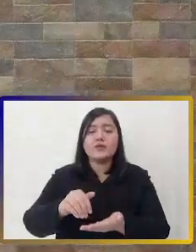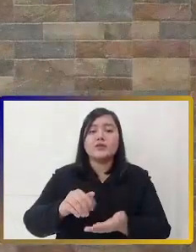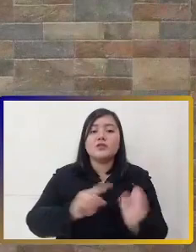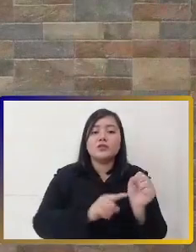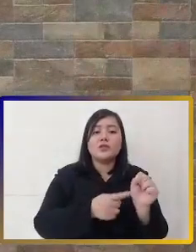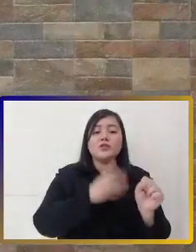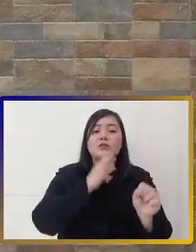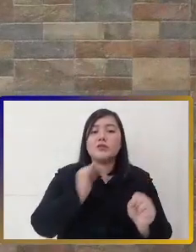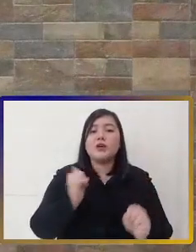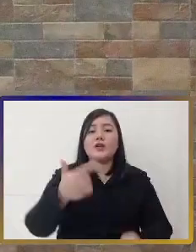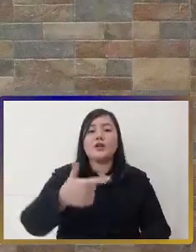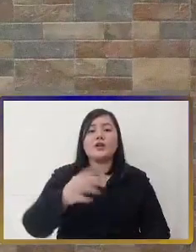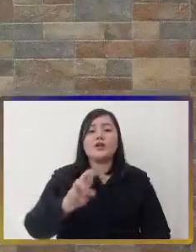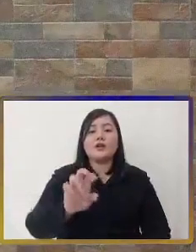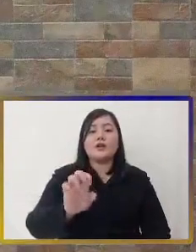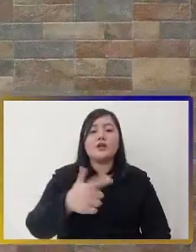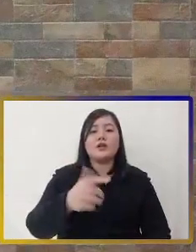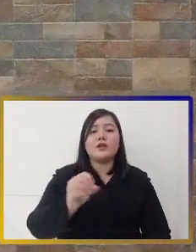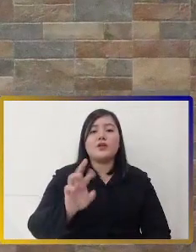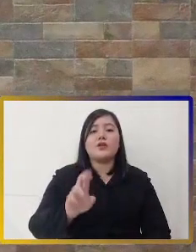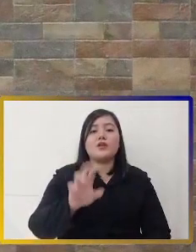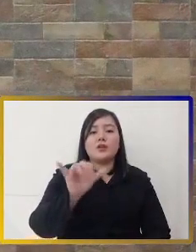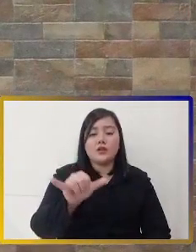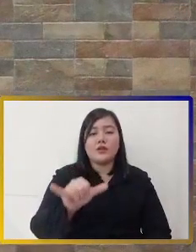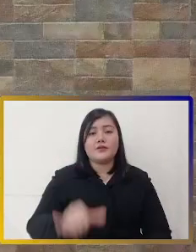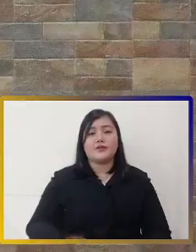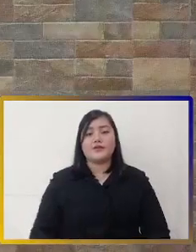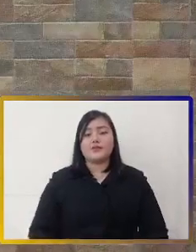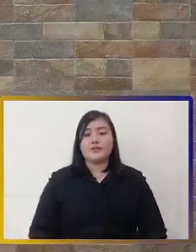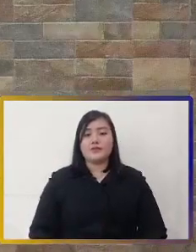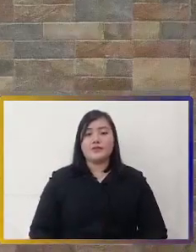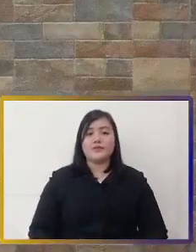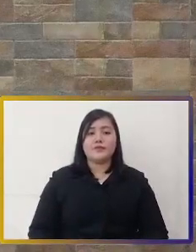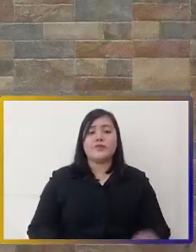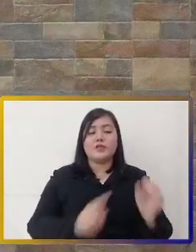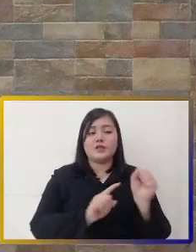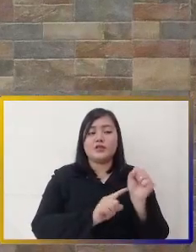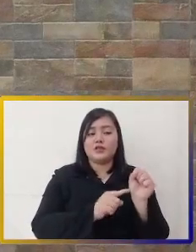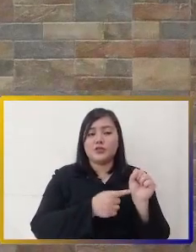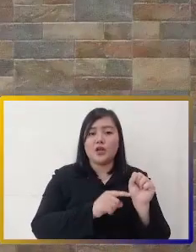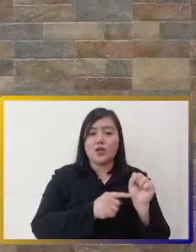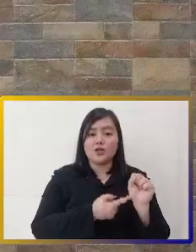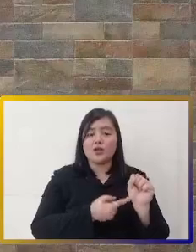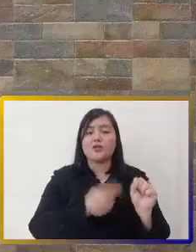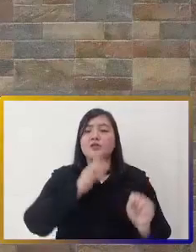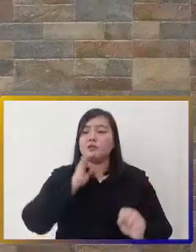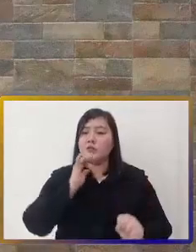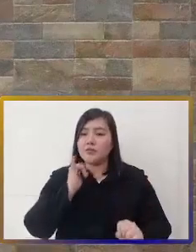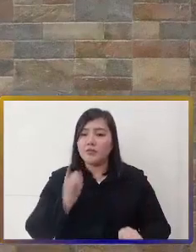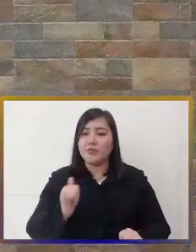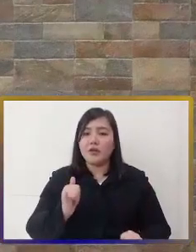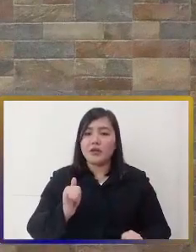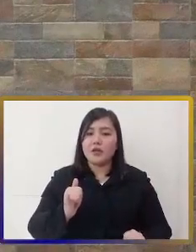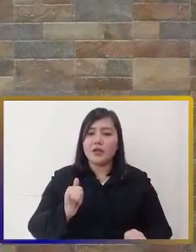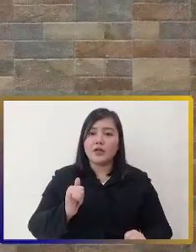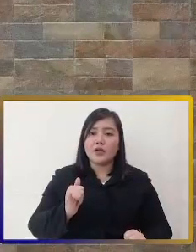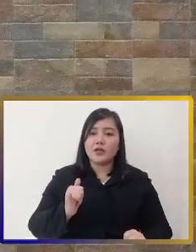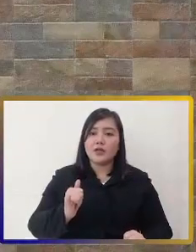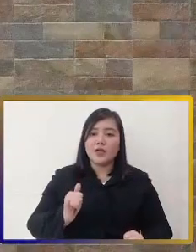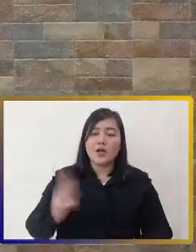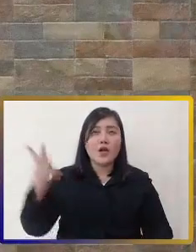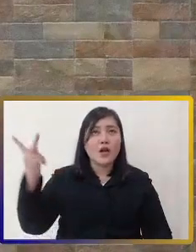ay na-organized at na-established by the existing paganized apostate